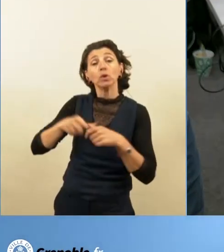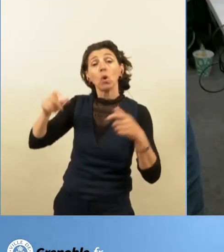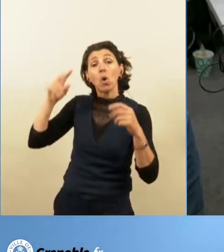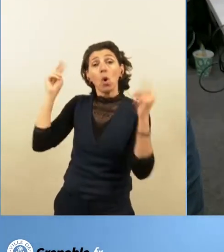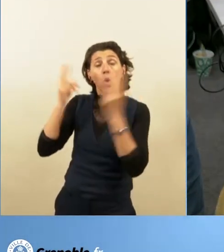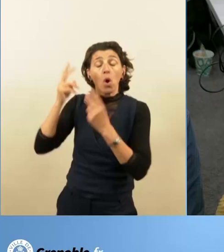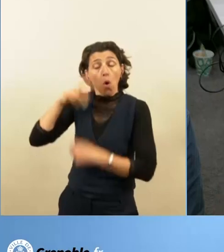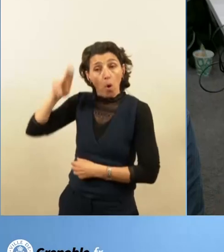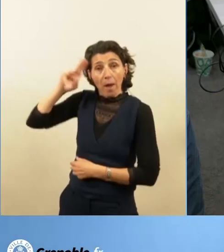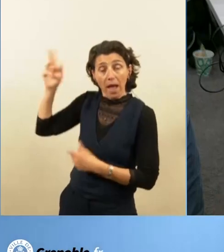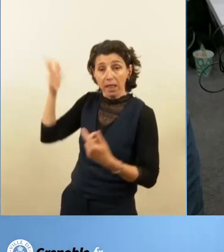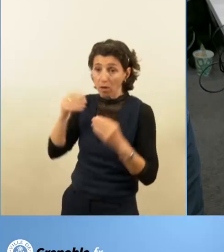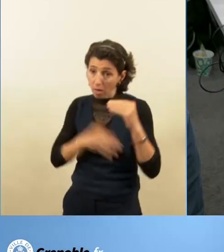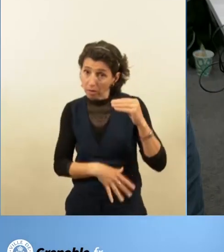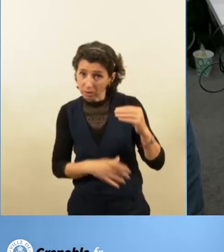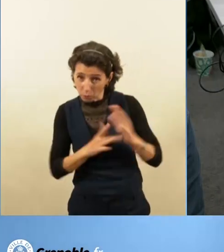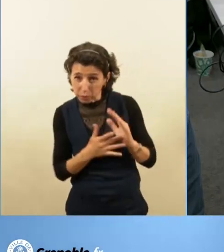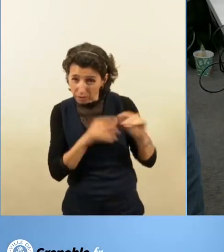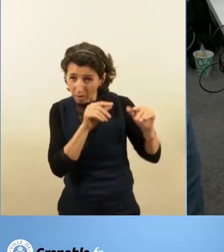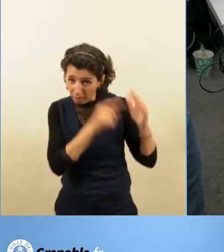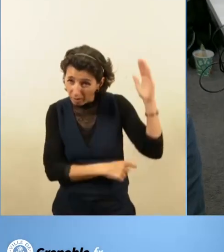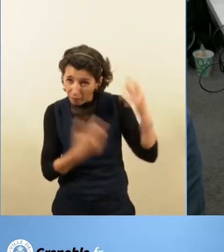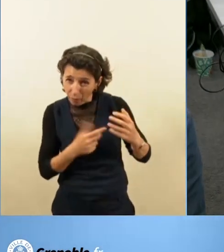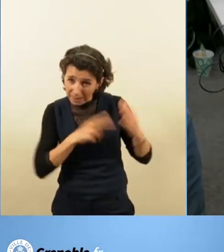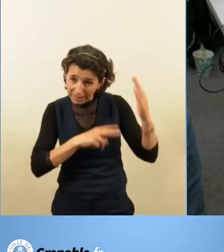on les fait tous Monsieur le Maire